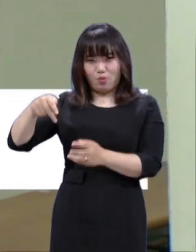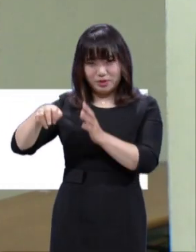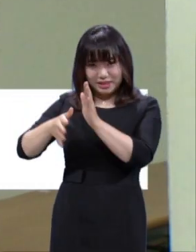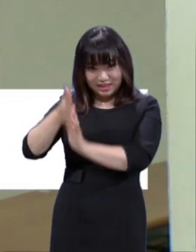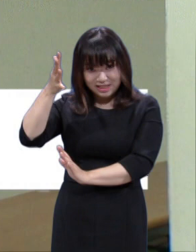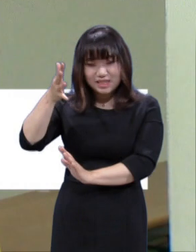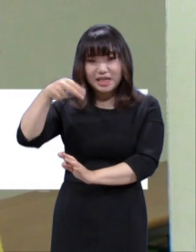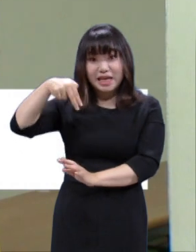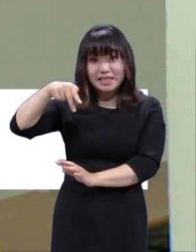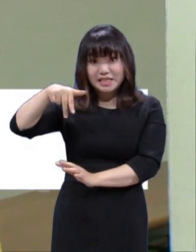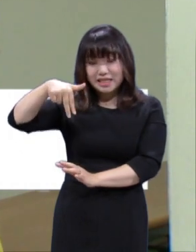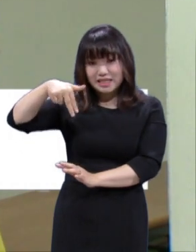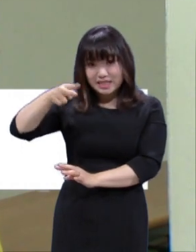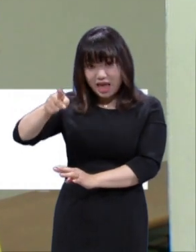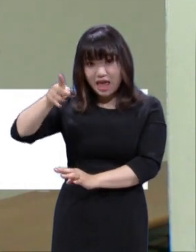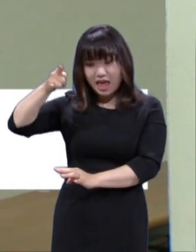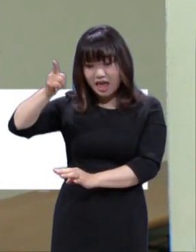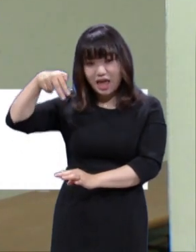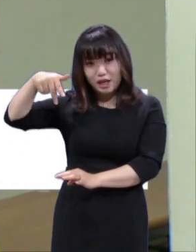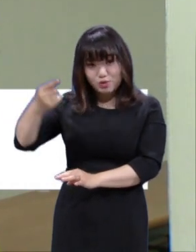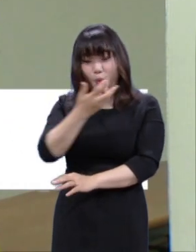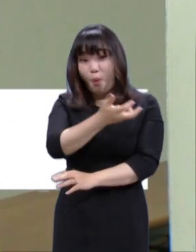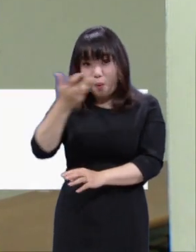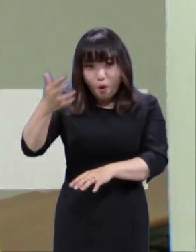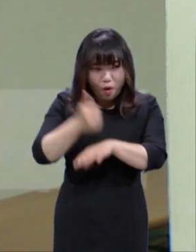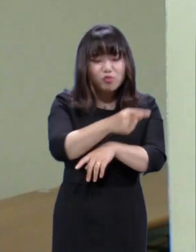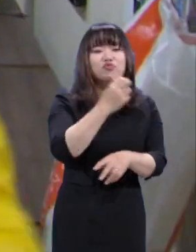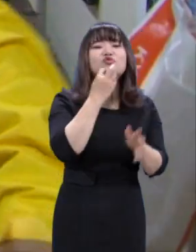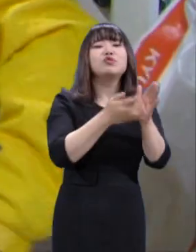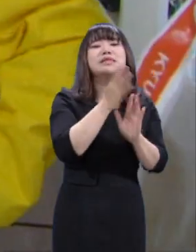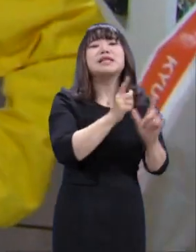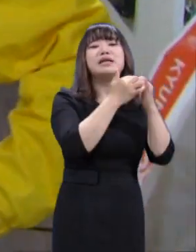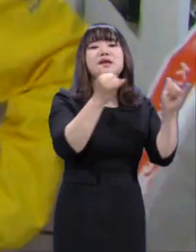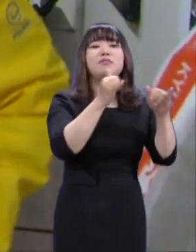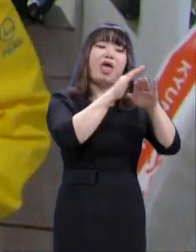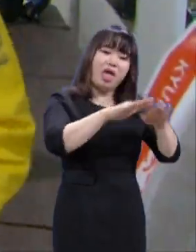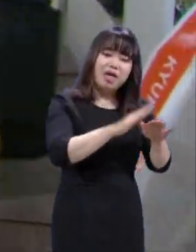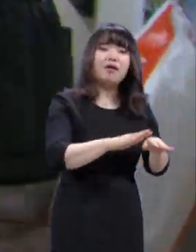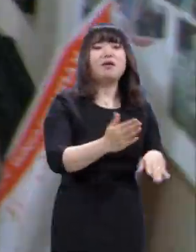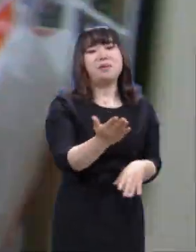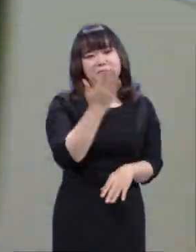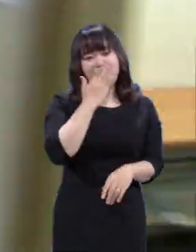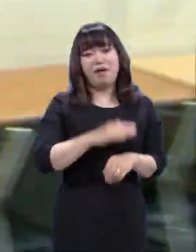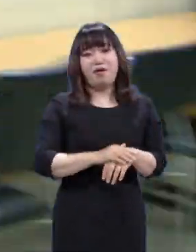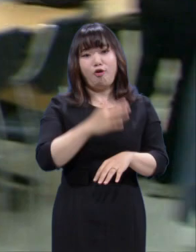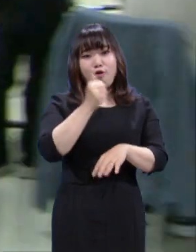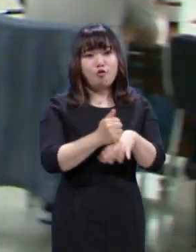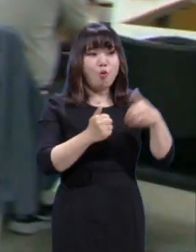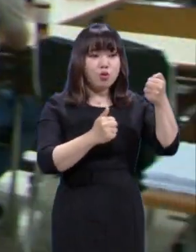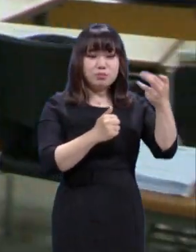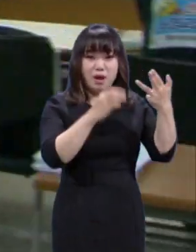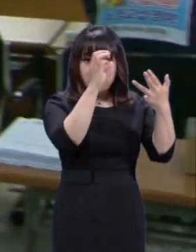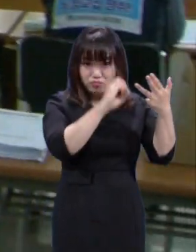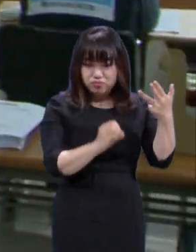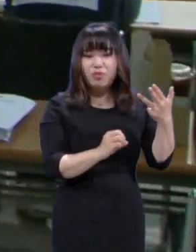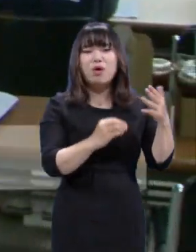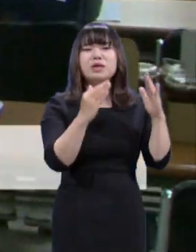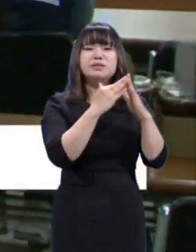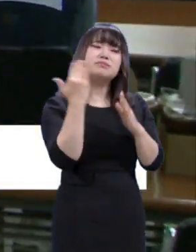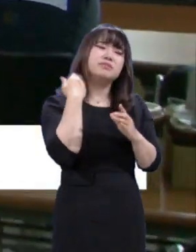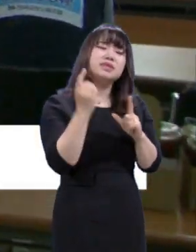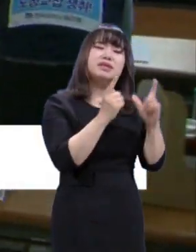결국은 서울에 계신 시민분들을 살리는 길이다. 서울시 가구 58%에 달하는 세입자들의 주거 안정을